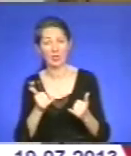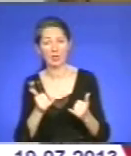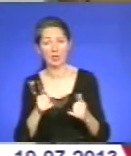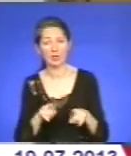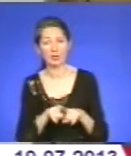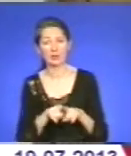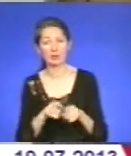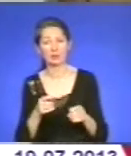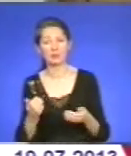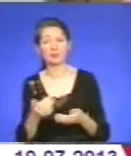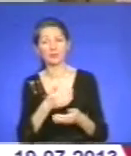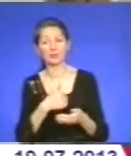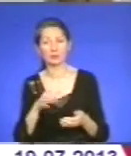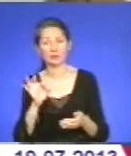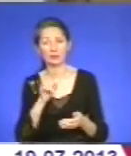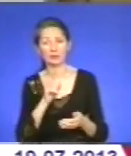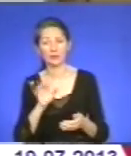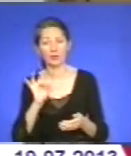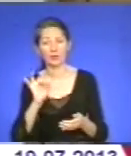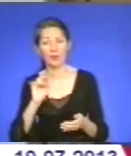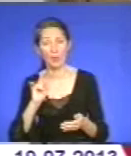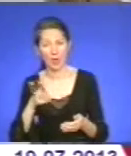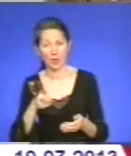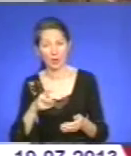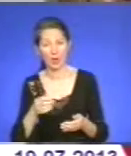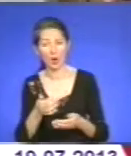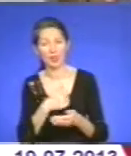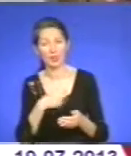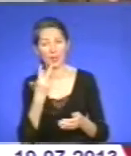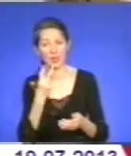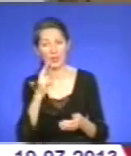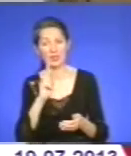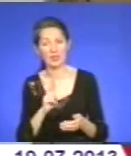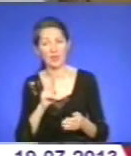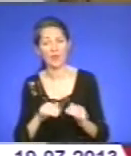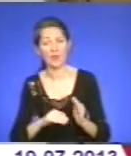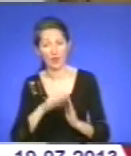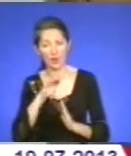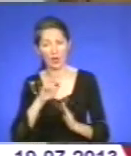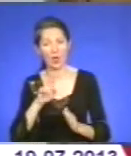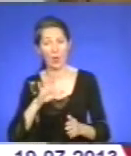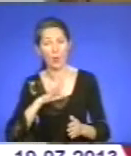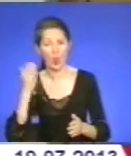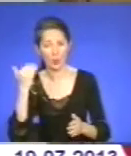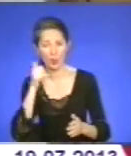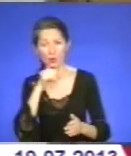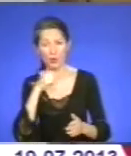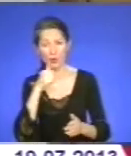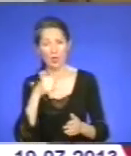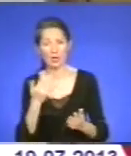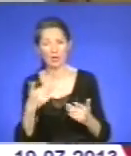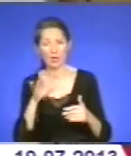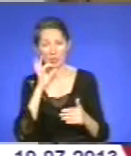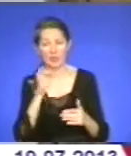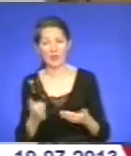само по урожайності озимого ріпаку урожайність на 2 центнери вища, ніж була в минулому році. Я сказав,